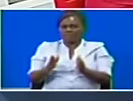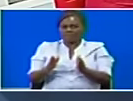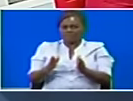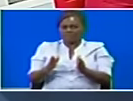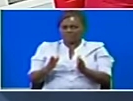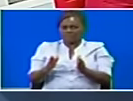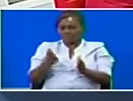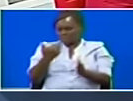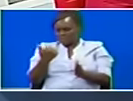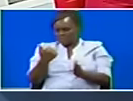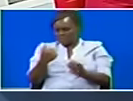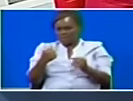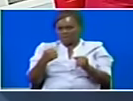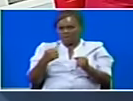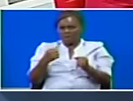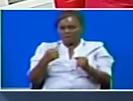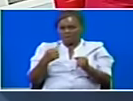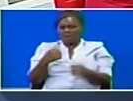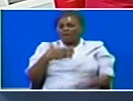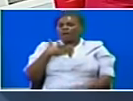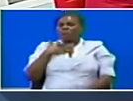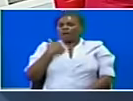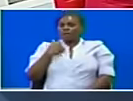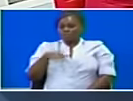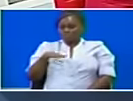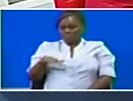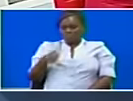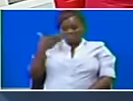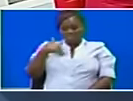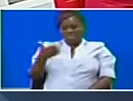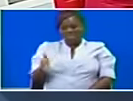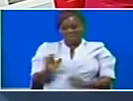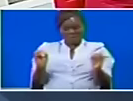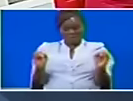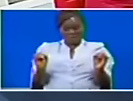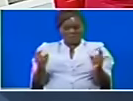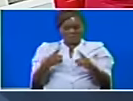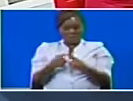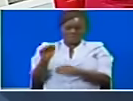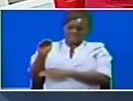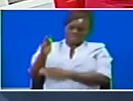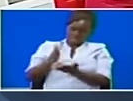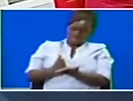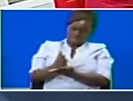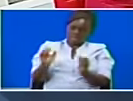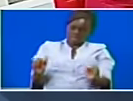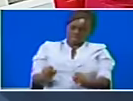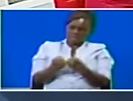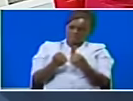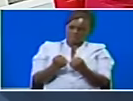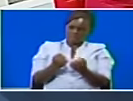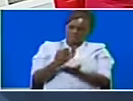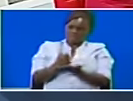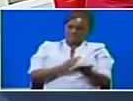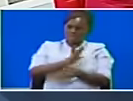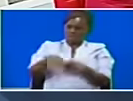basi wacha tufanye yale yaliyokubaliwa? Singependa kuingilia jambo ambalo sikuepo. Lakini naomba haki itendeke katika kila sehemu,